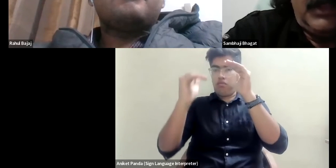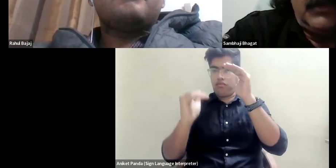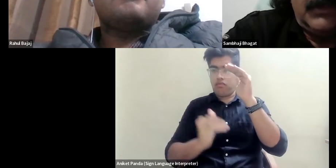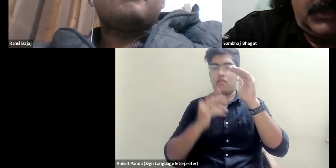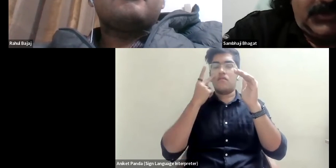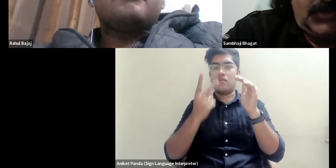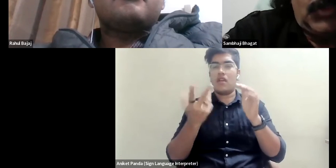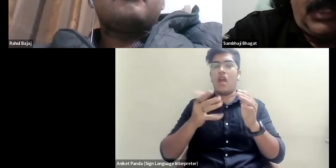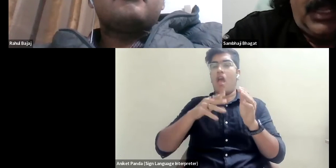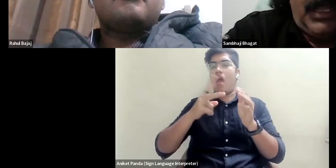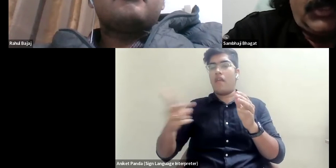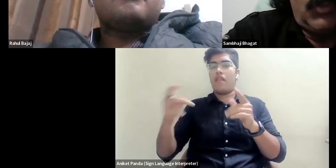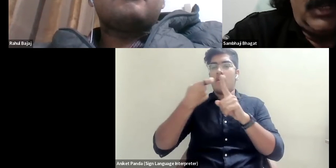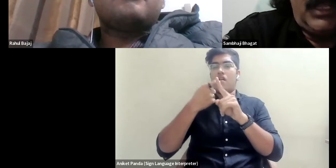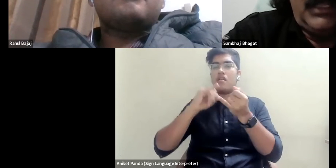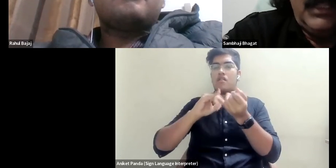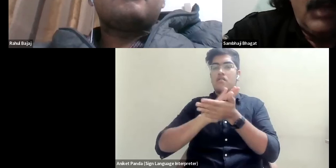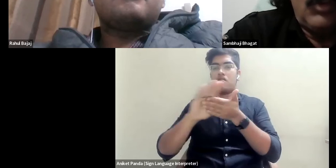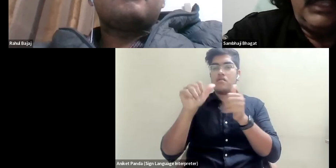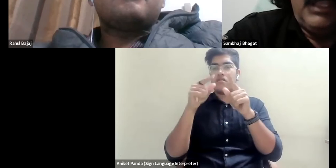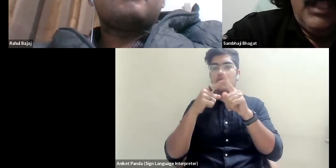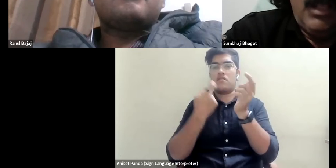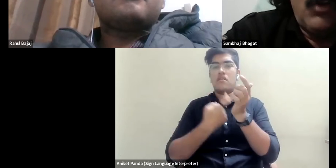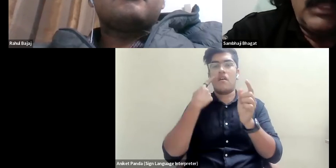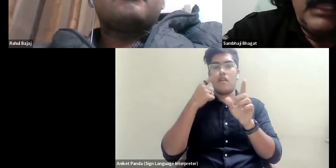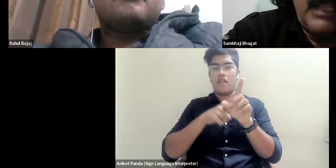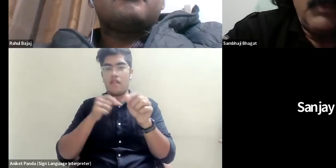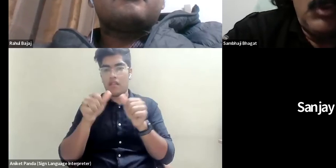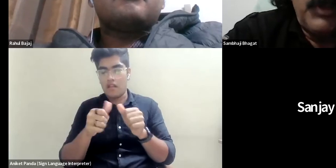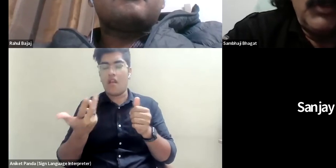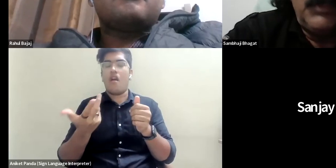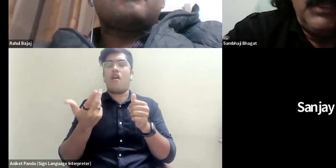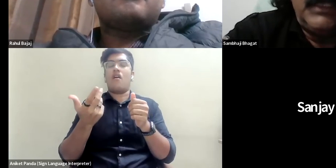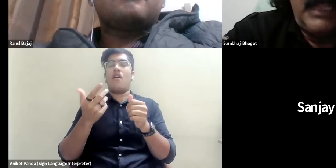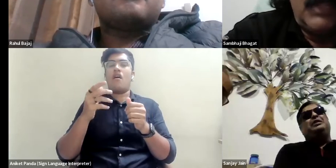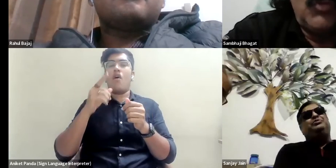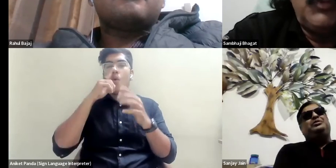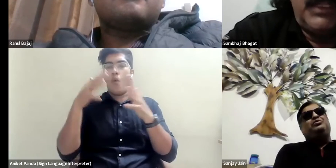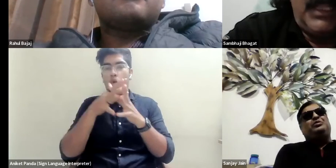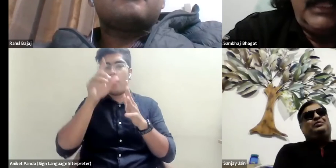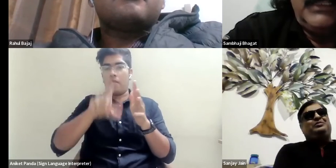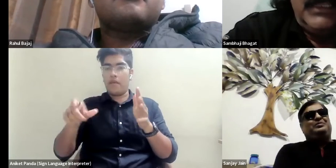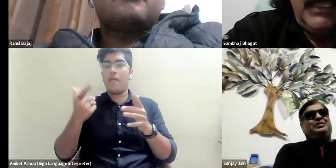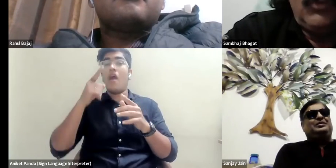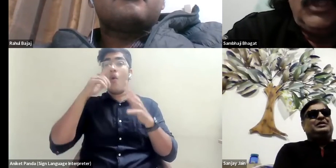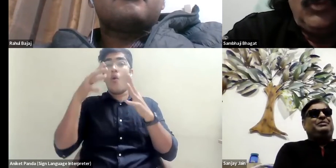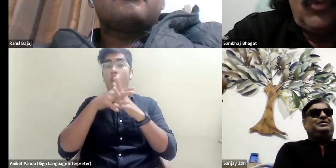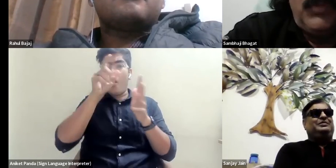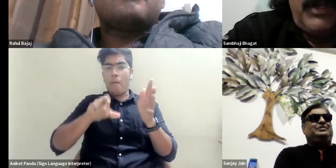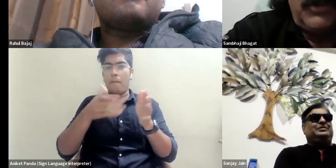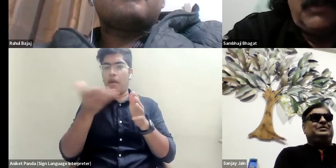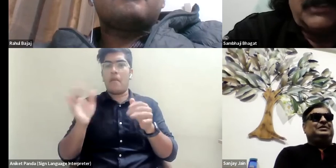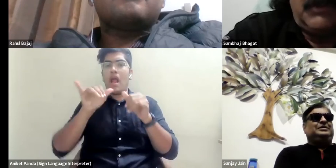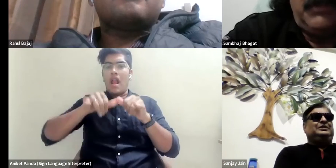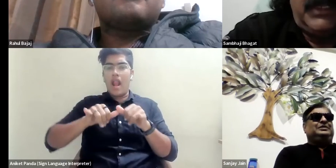क्षत्रिया, शूद्रा, अतिशूद्रा, औरतों के नाम के ऊपर तो जमीन जायदाद कुछ भी नहीं था। ये हिंदू कोड